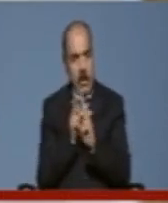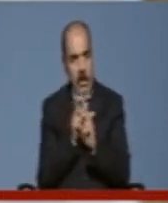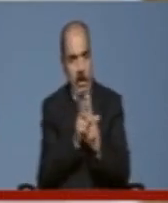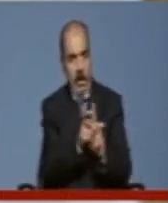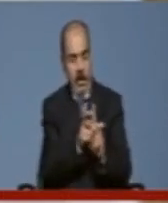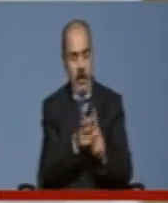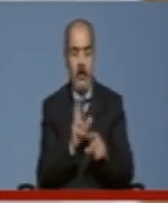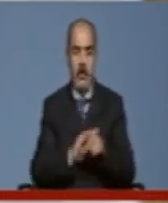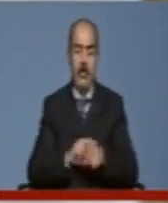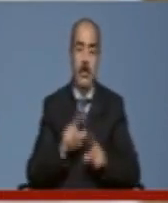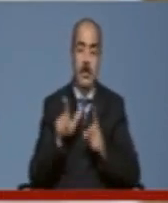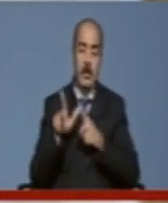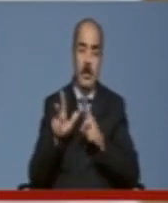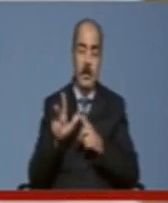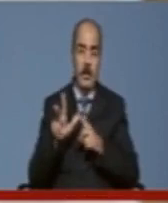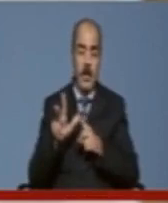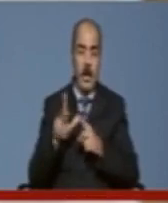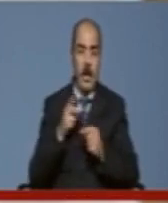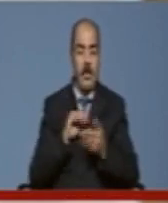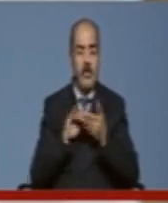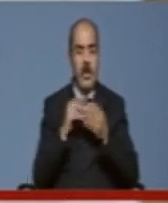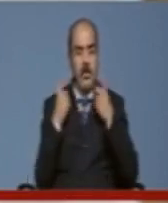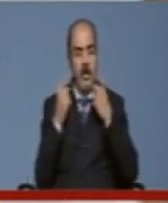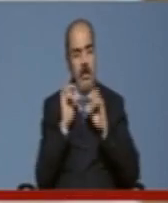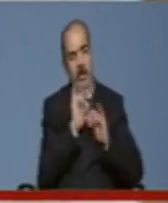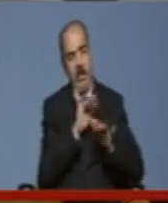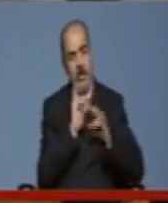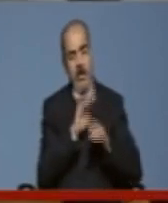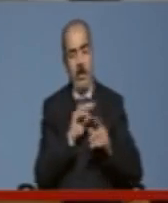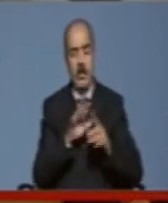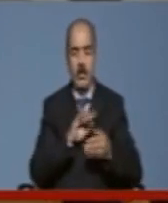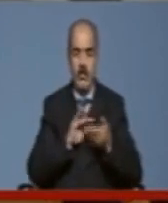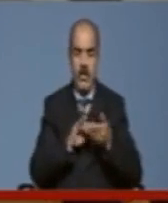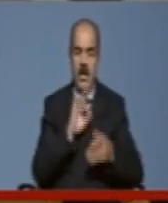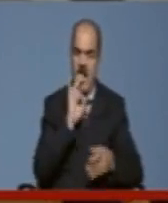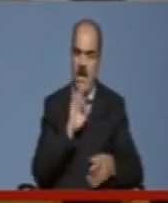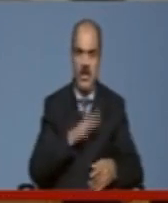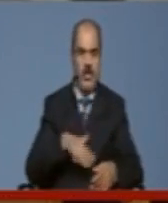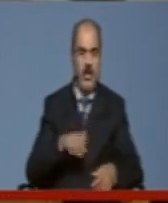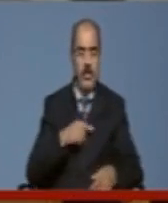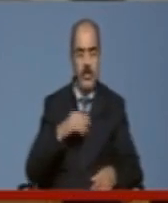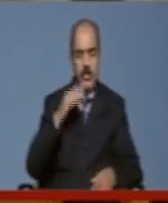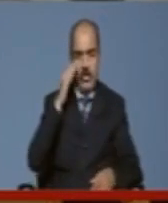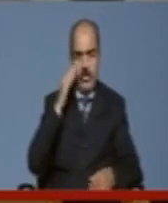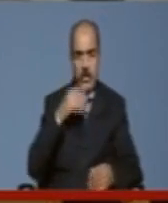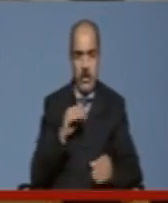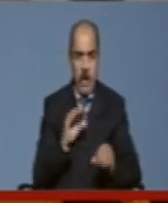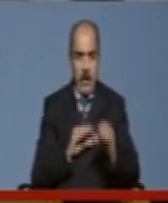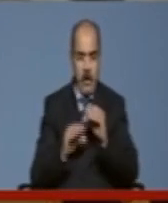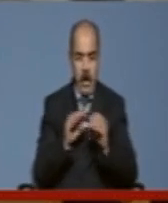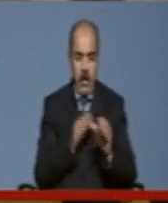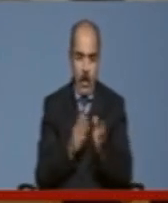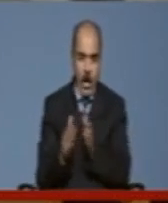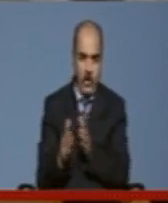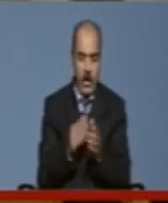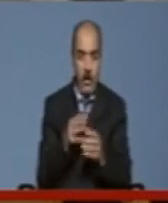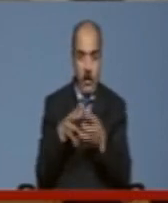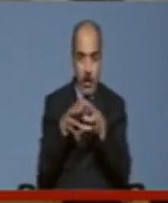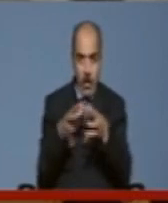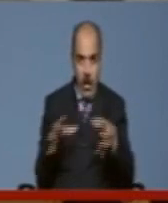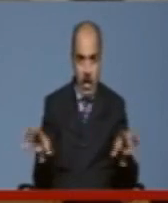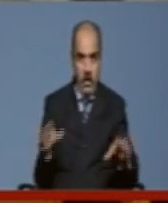المدنيين وإيصال المساعدة الإنسانية والشق السياسي وحل